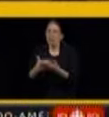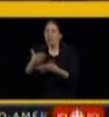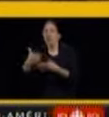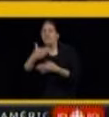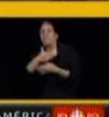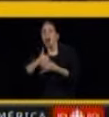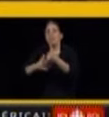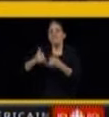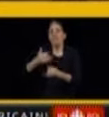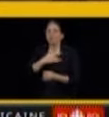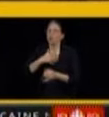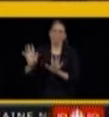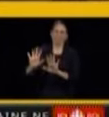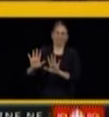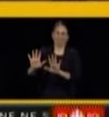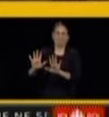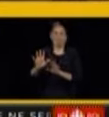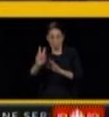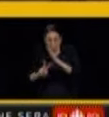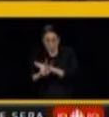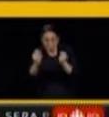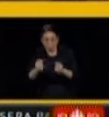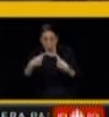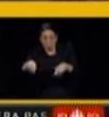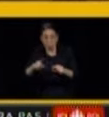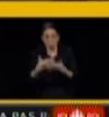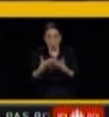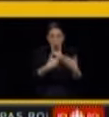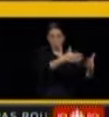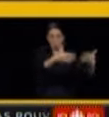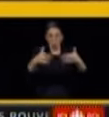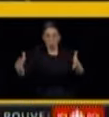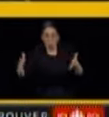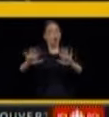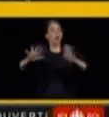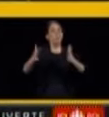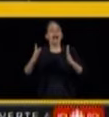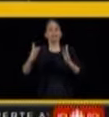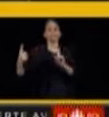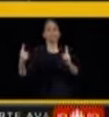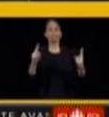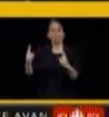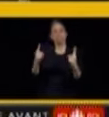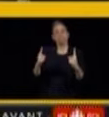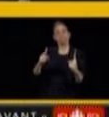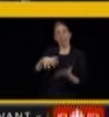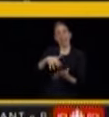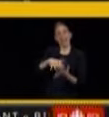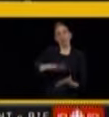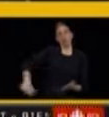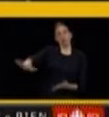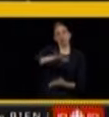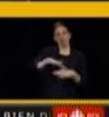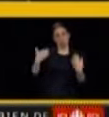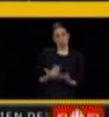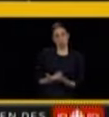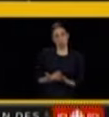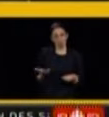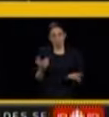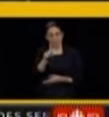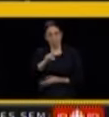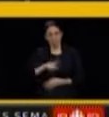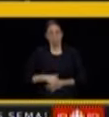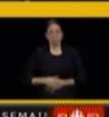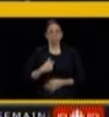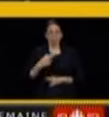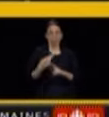oui, comment est-ce qu'on va s'assurer de garder une distance physique entre les élèves? Bon, ça fait partie des discussions qu'on a. Comme je le disais tantôt,